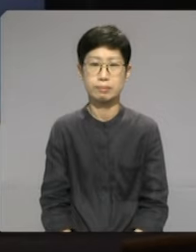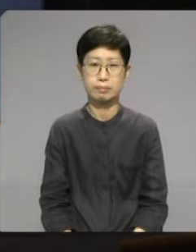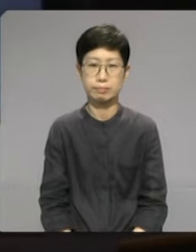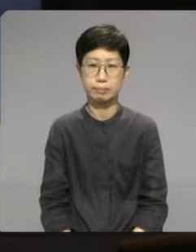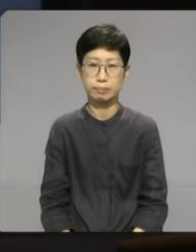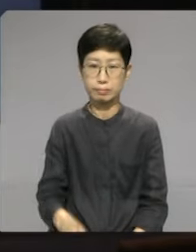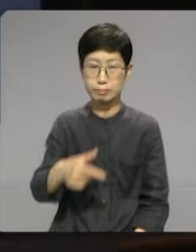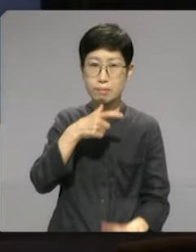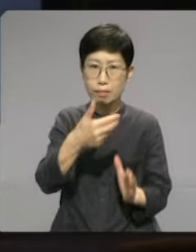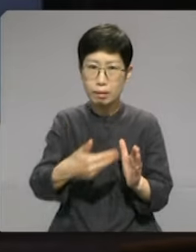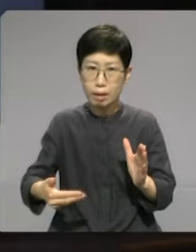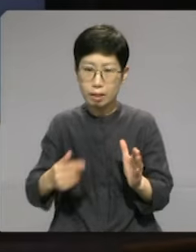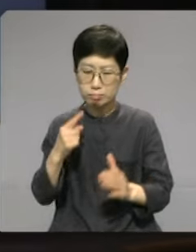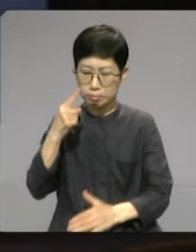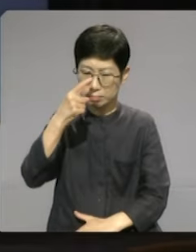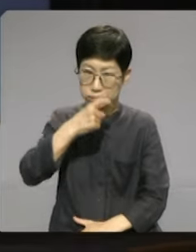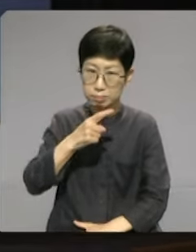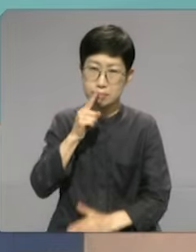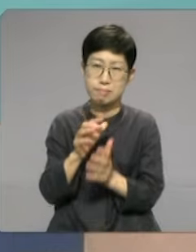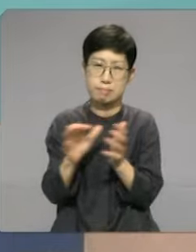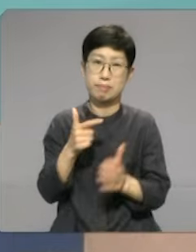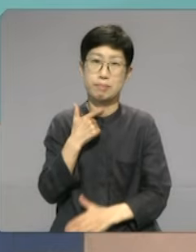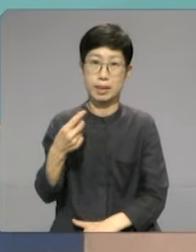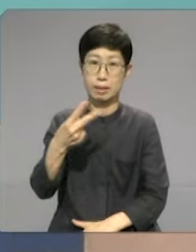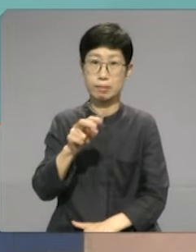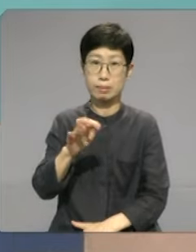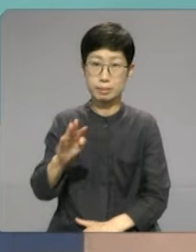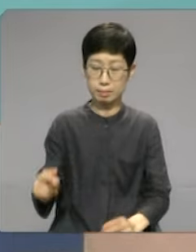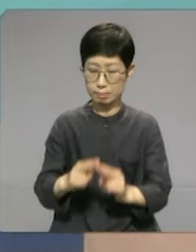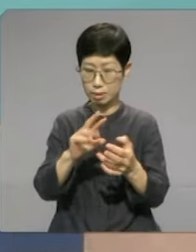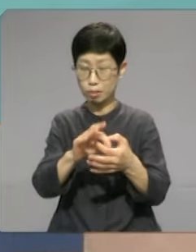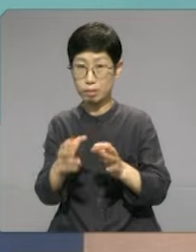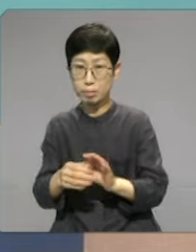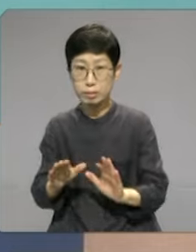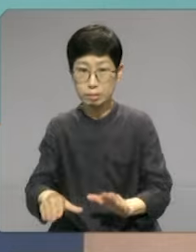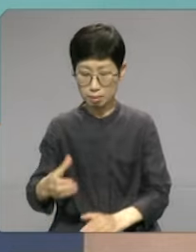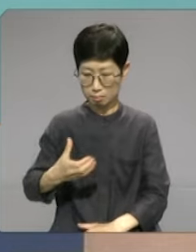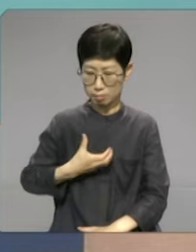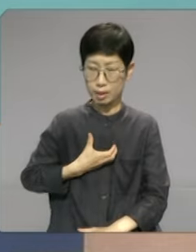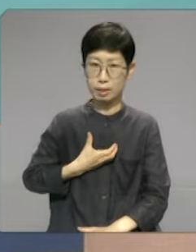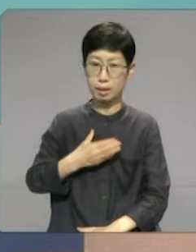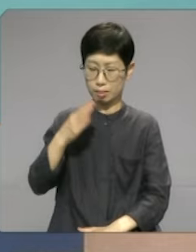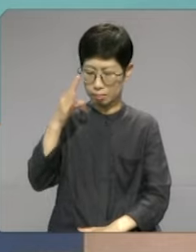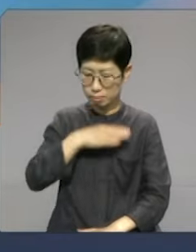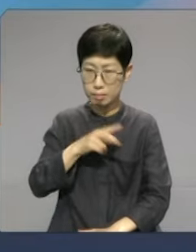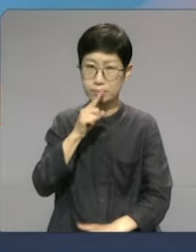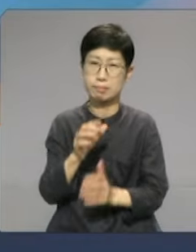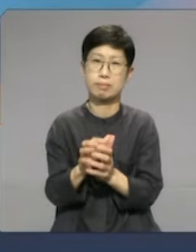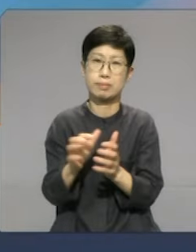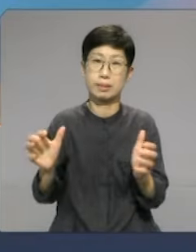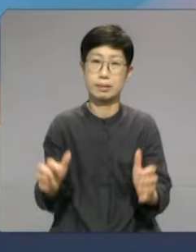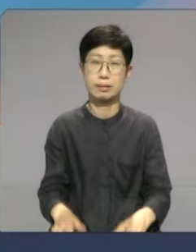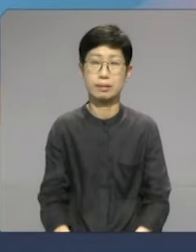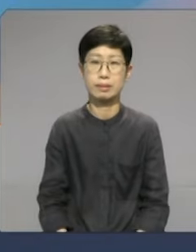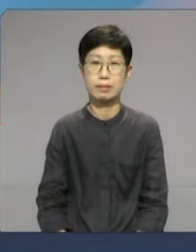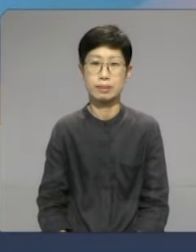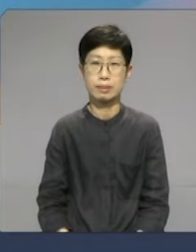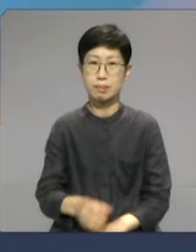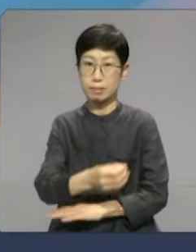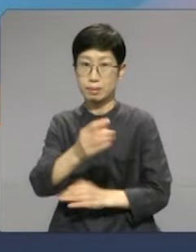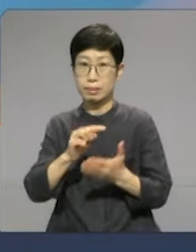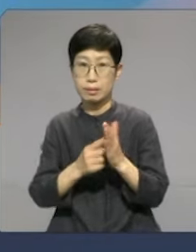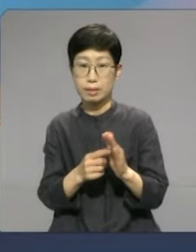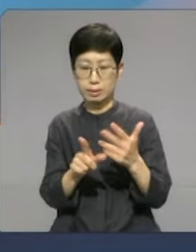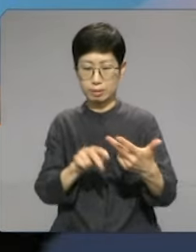생강 수질 등 논란을 일으킨 2024 8리 올림픽이 이번엔 메달 품질 논란에 휩싸였습니다 외신들은